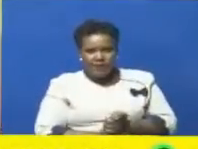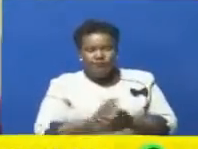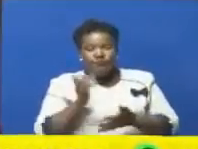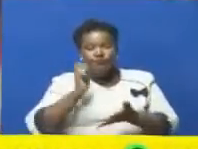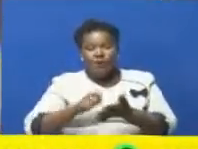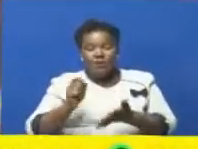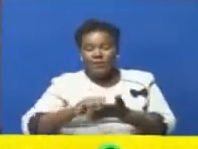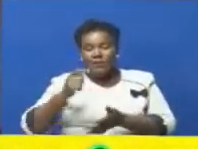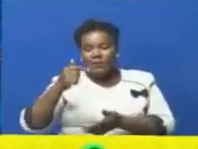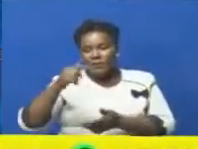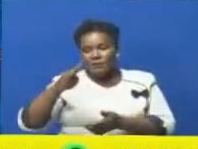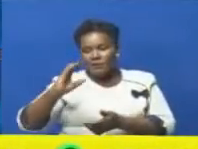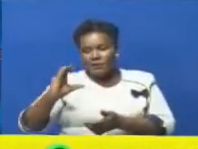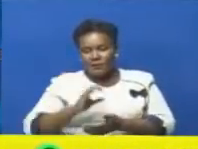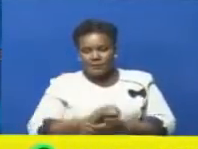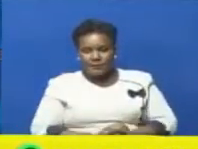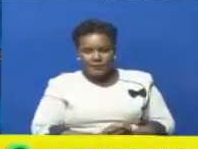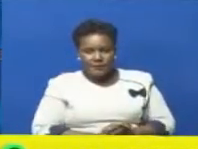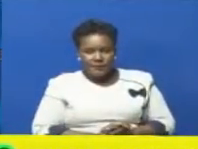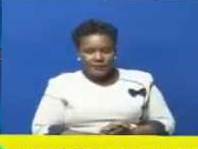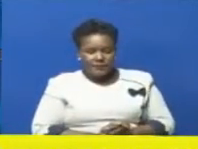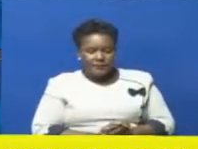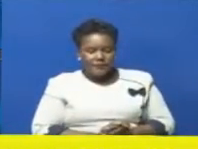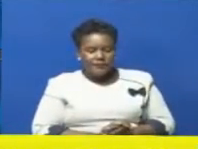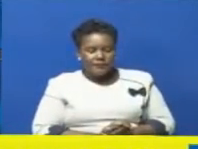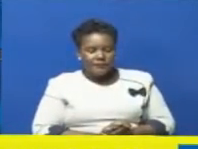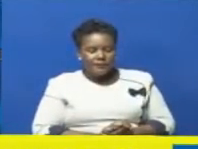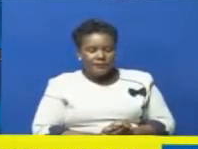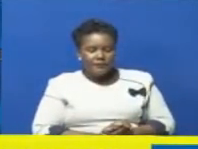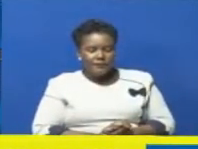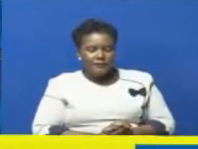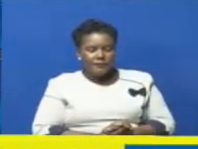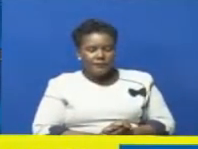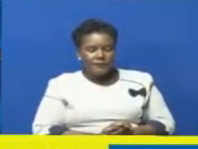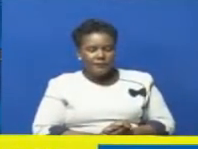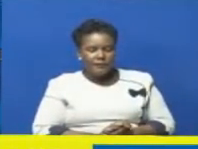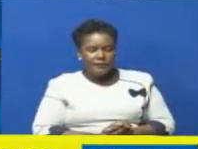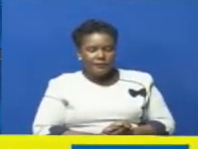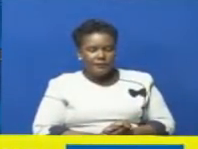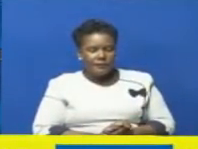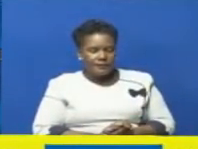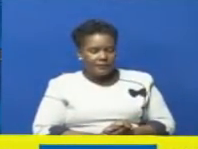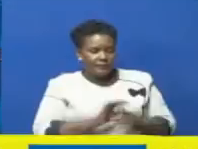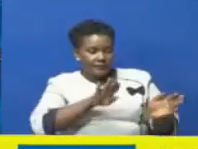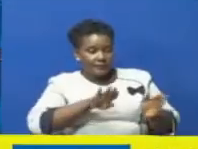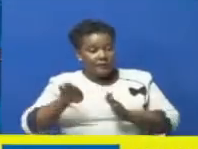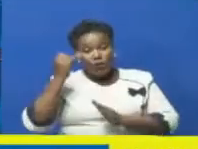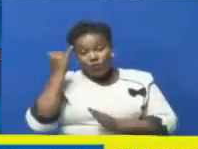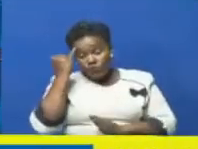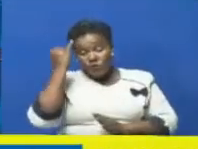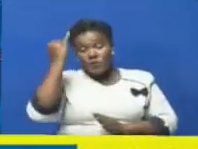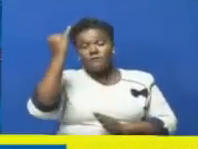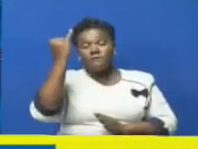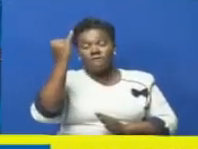TBC. Naam, ubunifu wa teknolojia ya uundaji wa mashine za kuongeza thamani za mazao